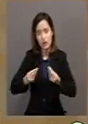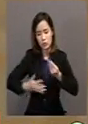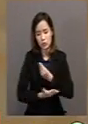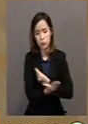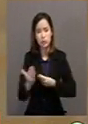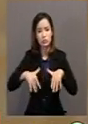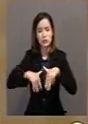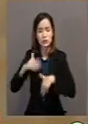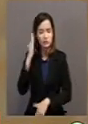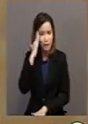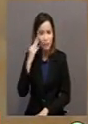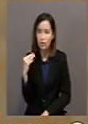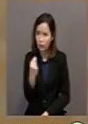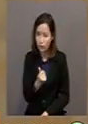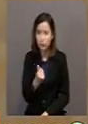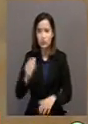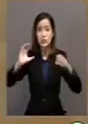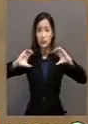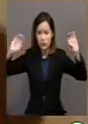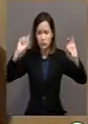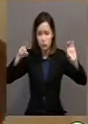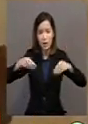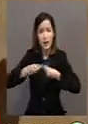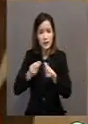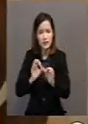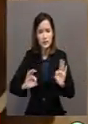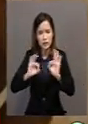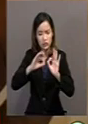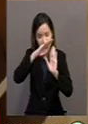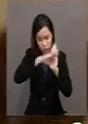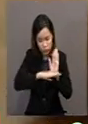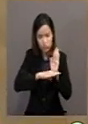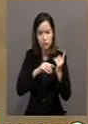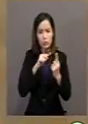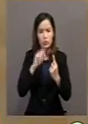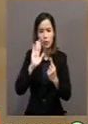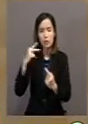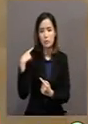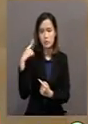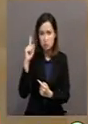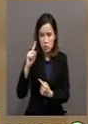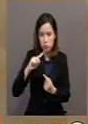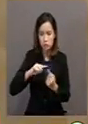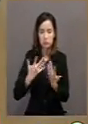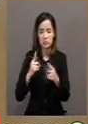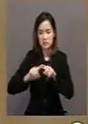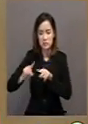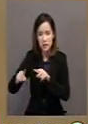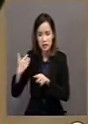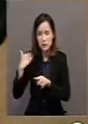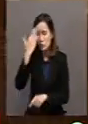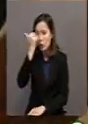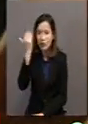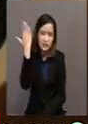สาธารณชนโดยเร็วรัฐบาลก็ต้องให้ความสำคัญในการกำหนดนโยบายเกี่ยวกับเรื่องของประโยชน์ทับซ้อนเพราะที่ผ่านมา